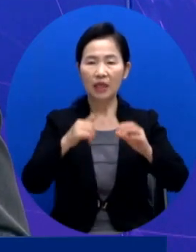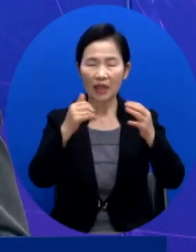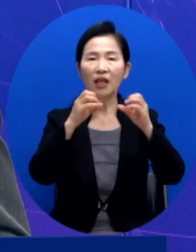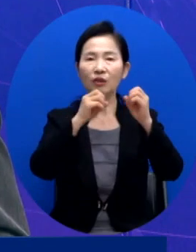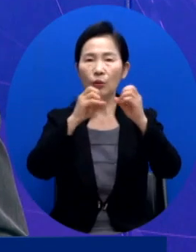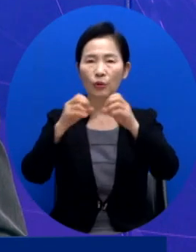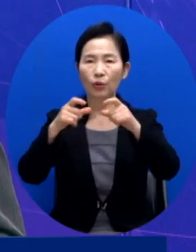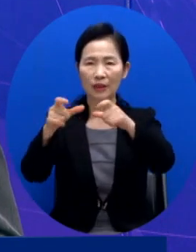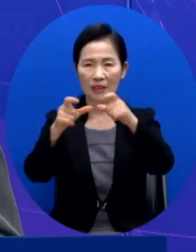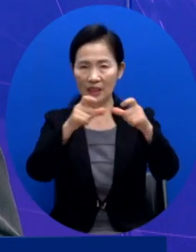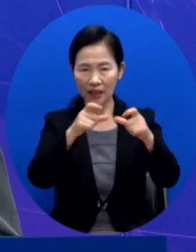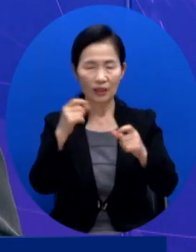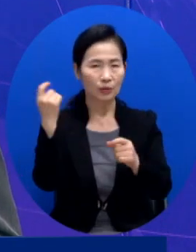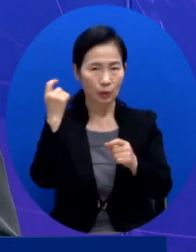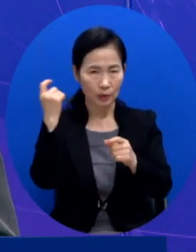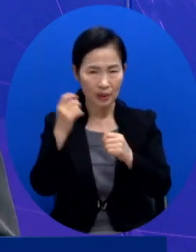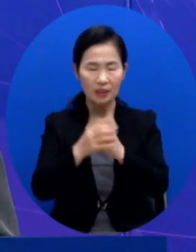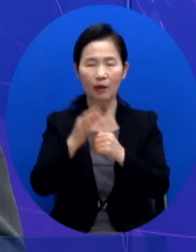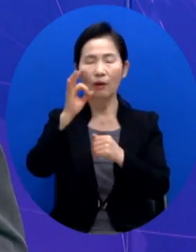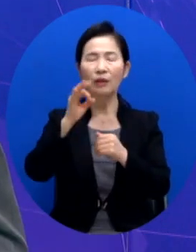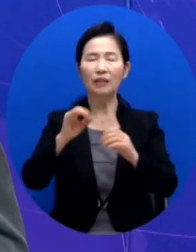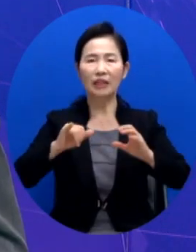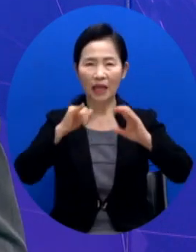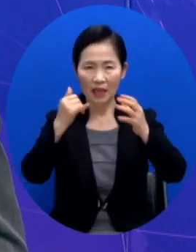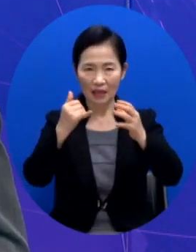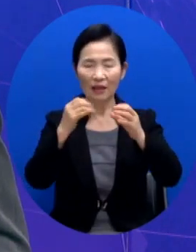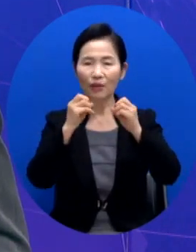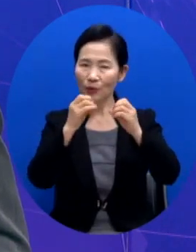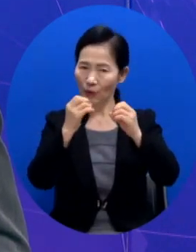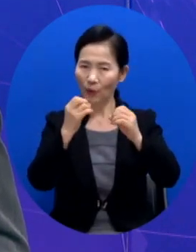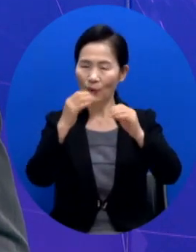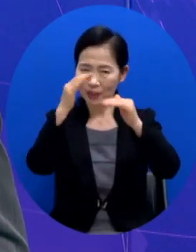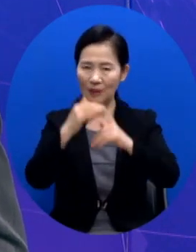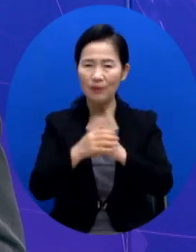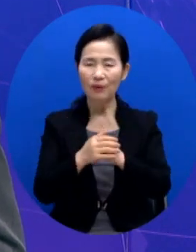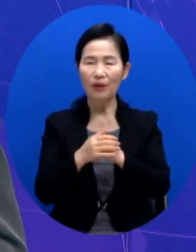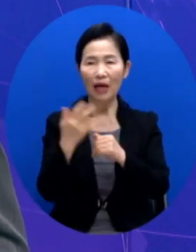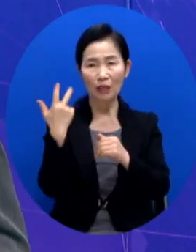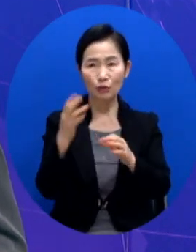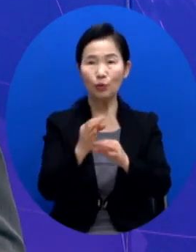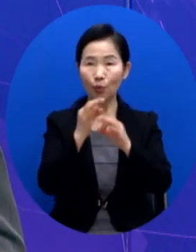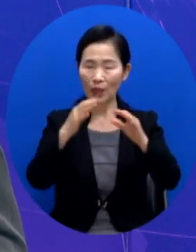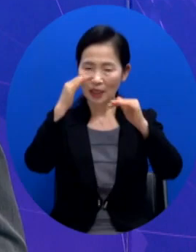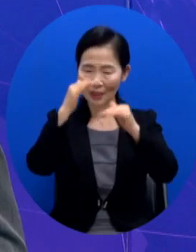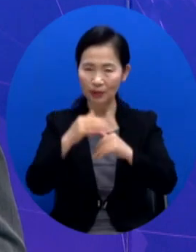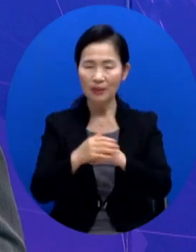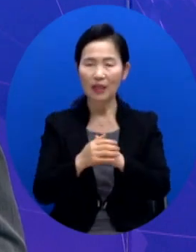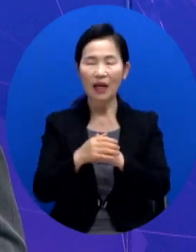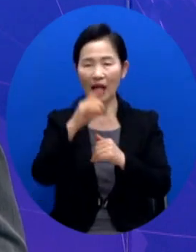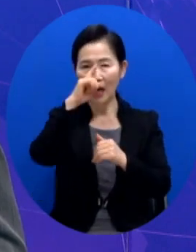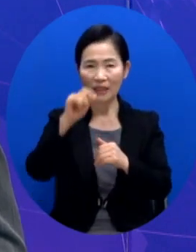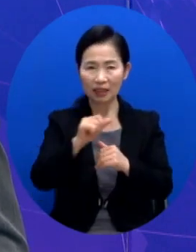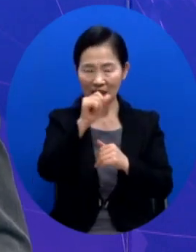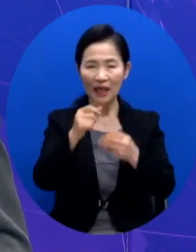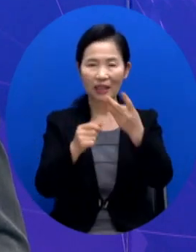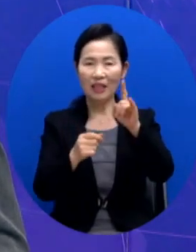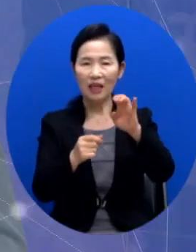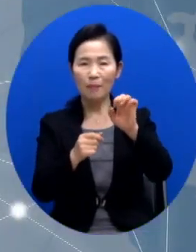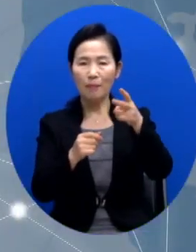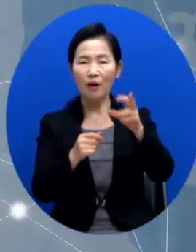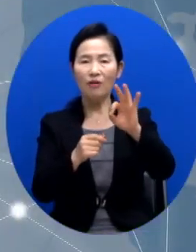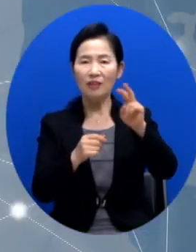선교지 소식을 살펴보는 월드미션 브리핑입니다. 이번 한 주 동안에는 어떤 일들이 있었을까요? 먼저 아시아 태평양 소식입니다.